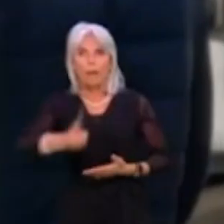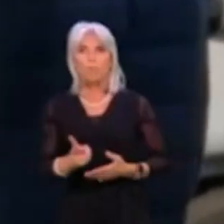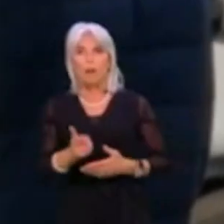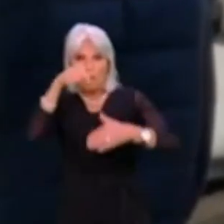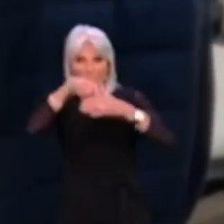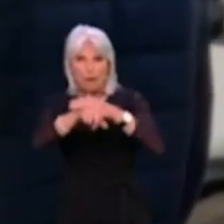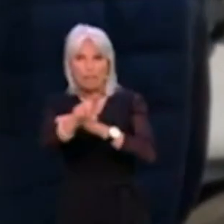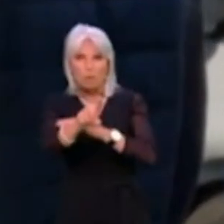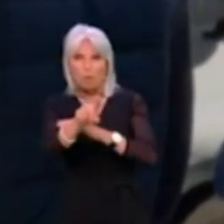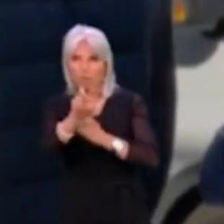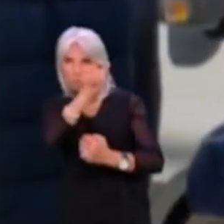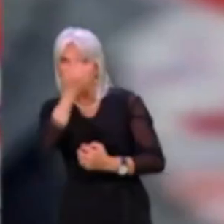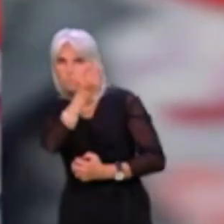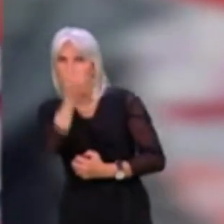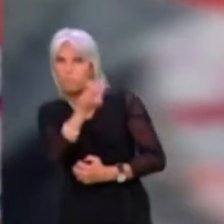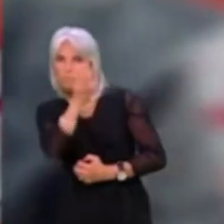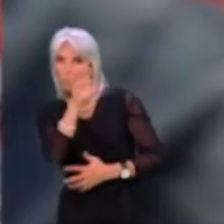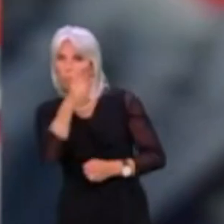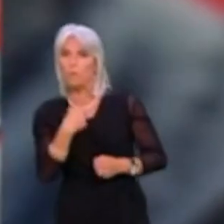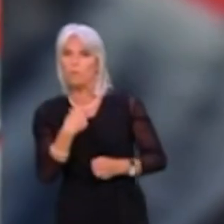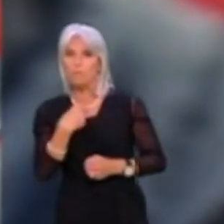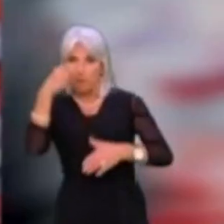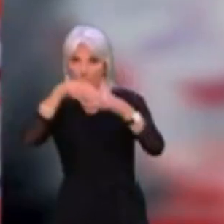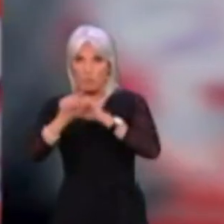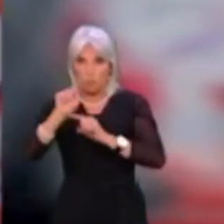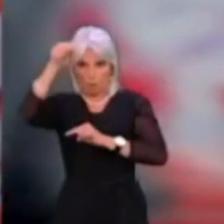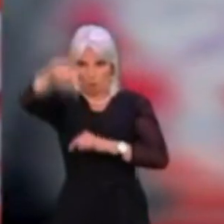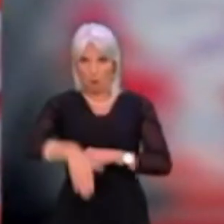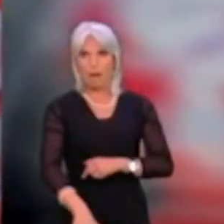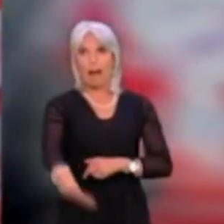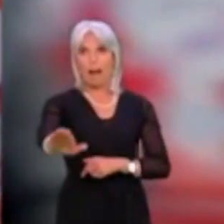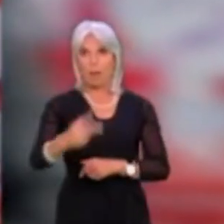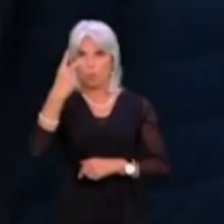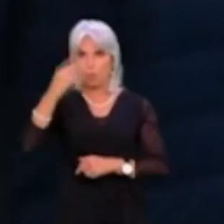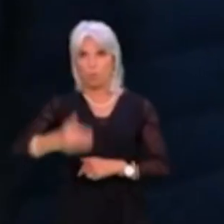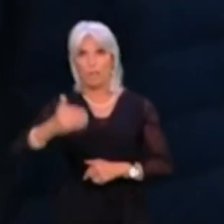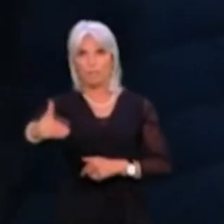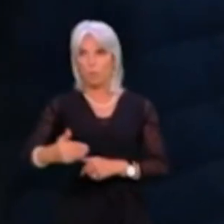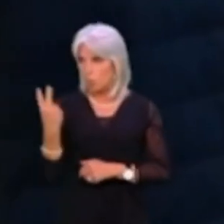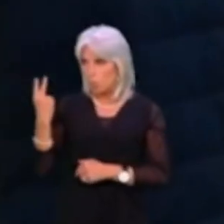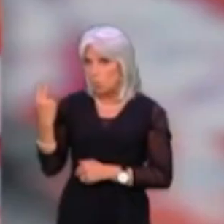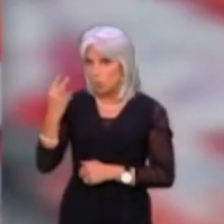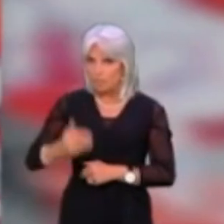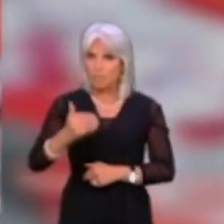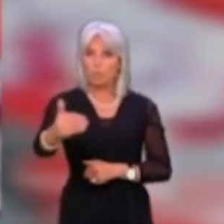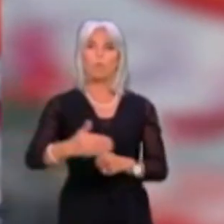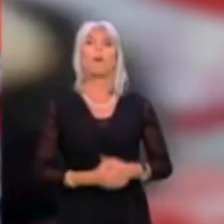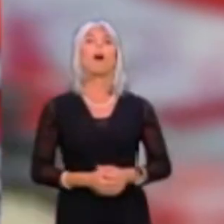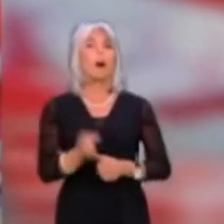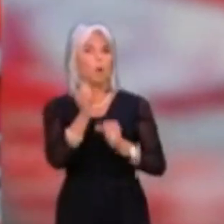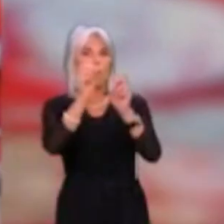métro où je lis sur le lèvre beaucoup. Le métro, il est en bas. 2 stations, Deux quoi? 2 stations.